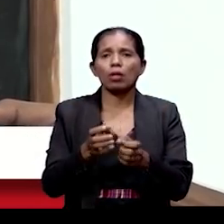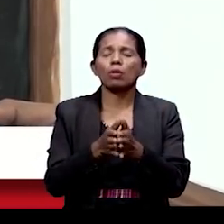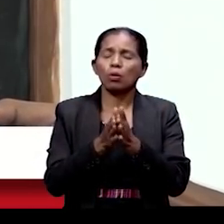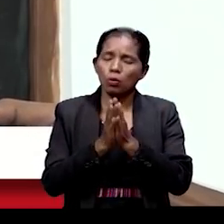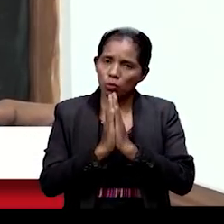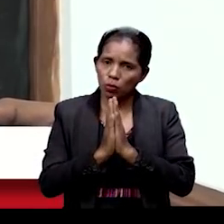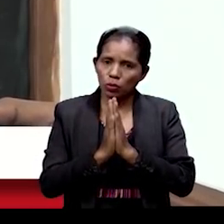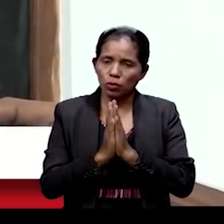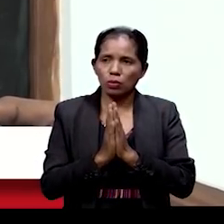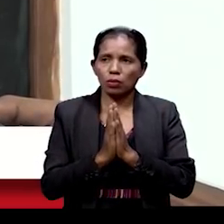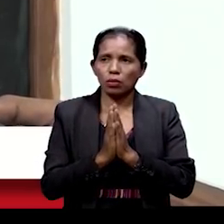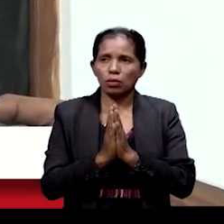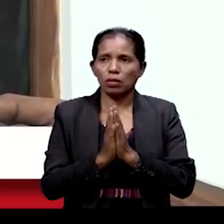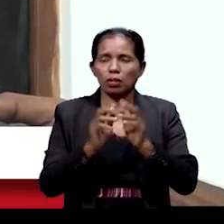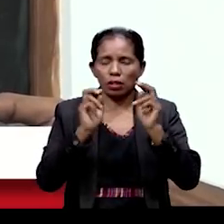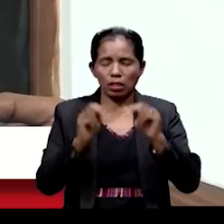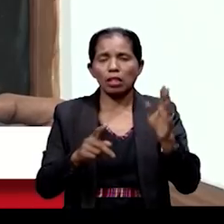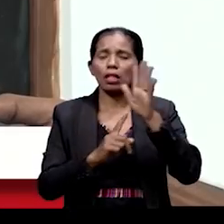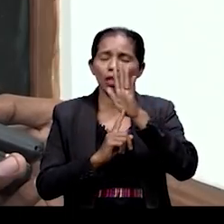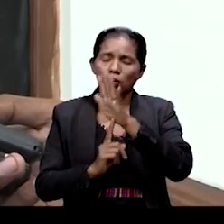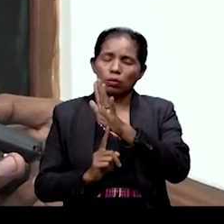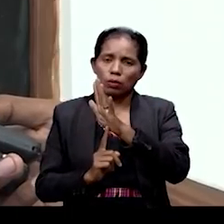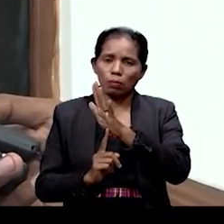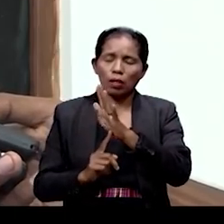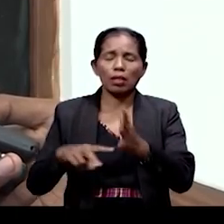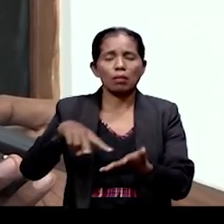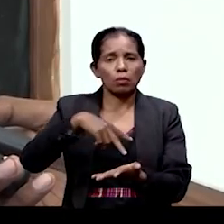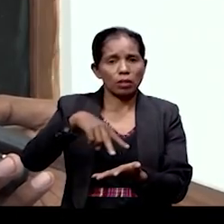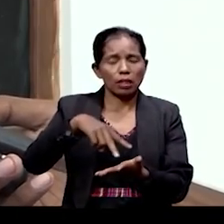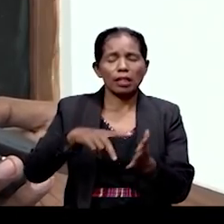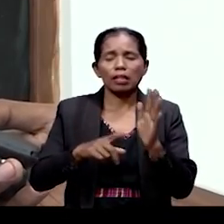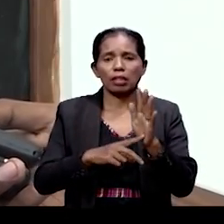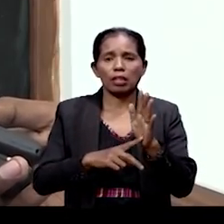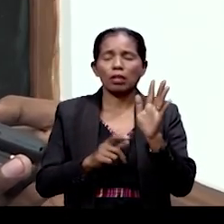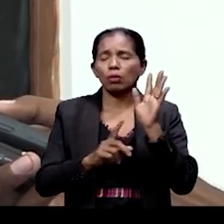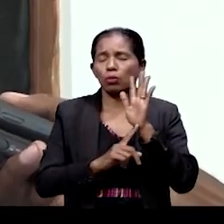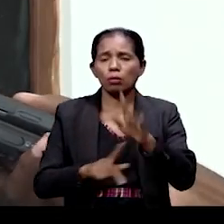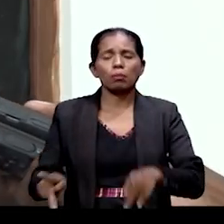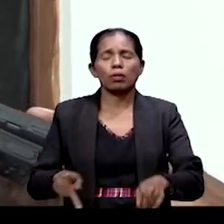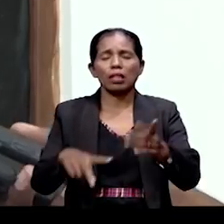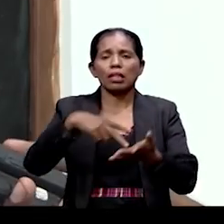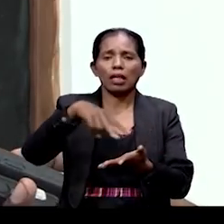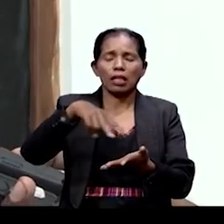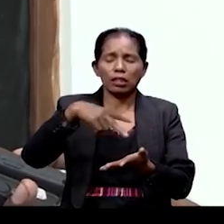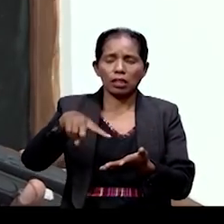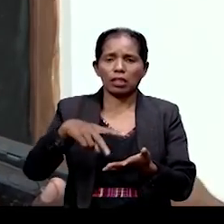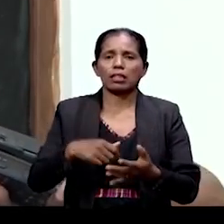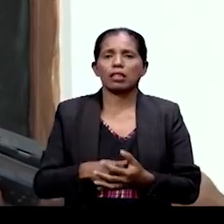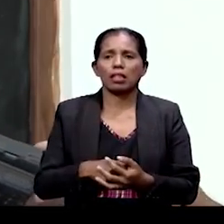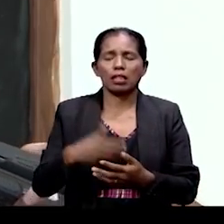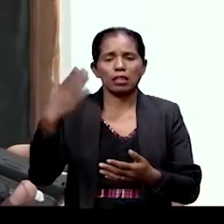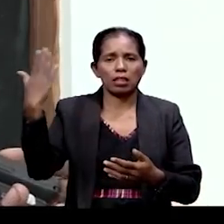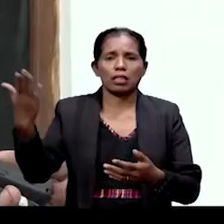tenki abertamente ba publiku. Dança ida nebe halo ya neba ne dança kultura tebira ka dahur